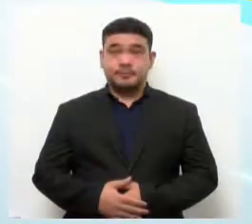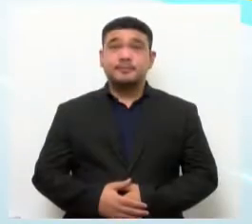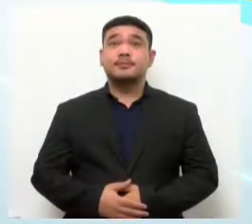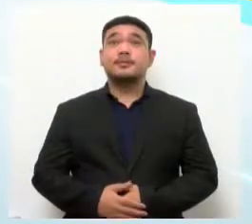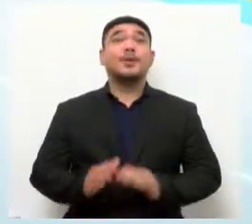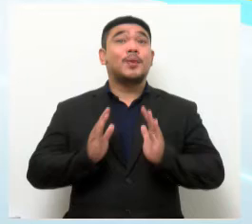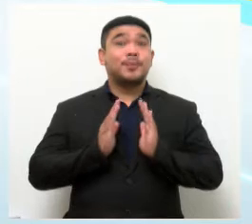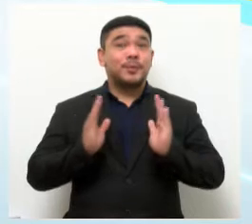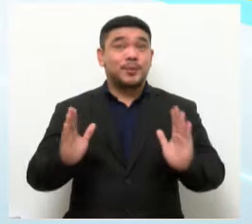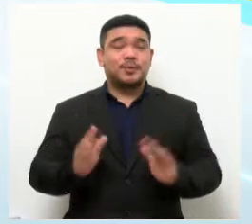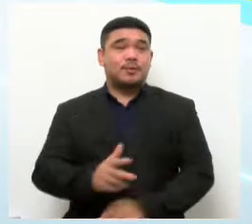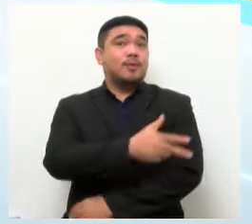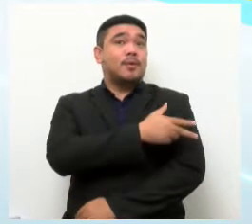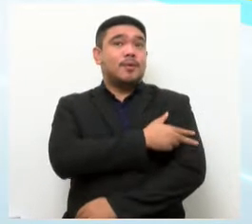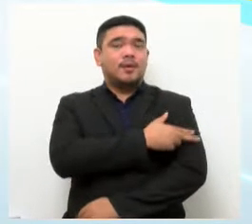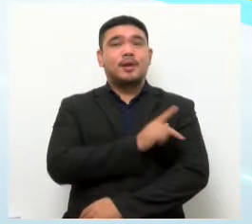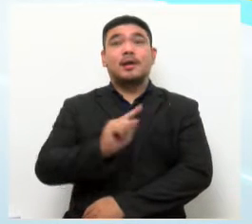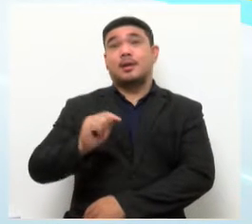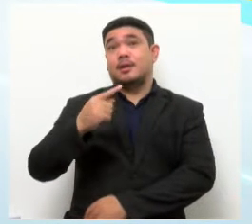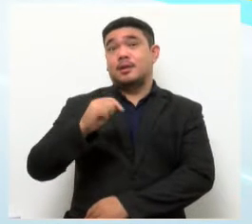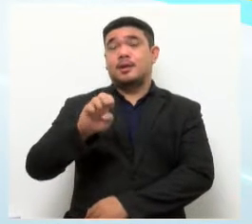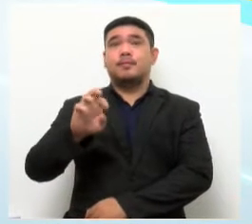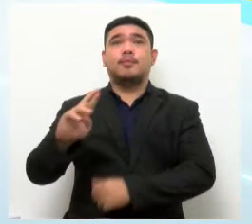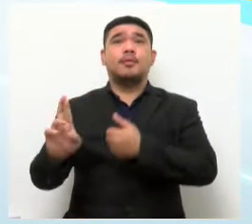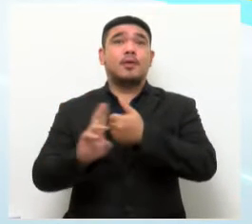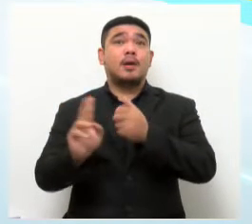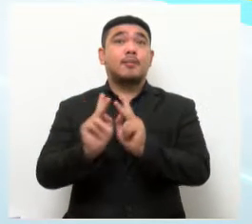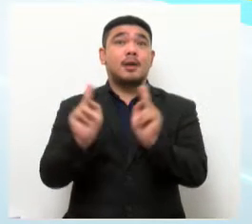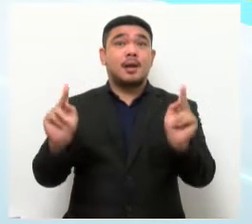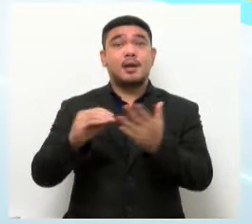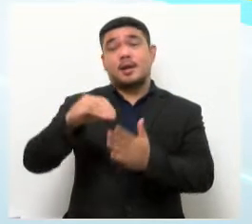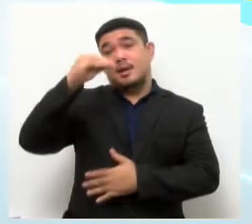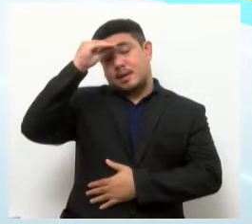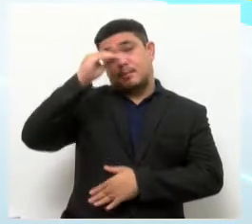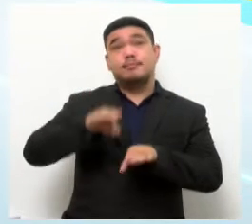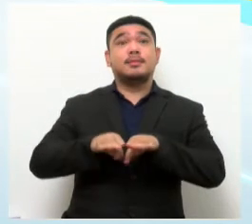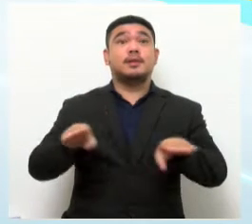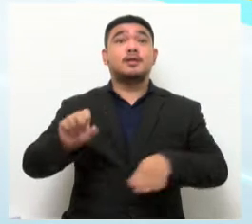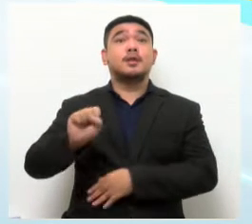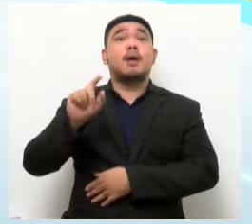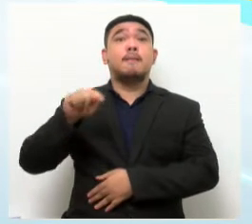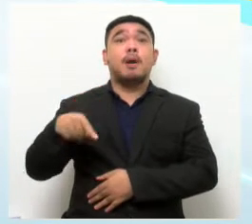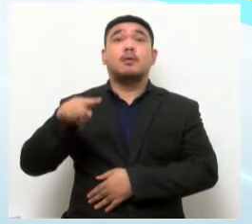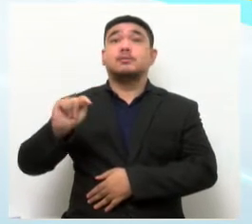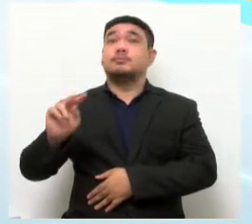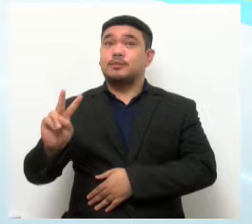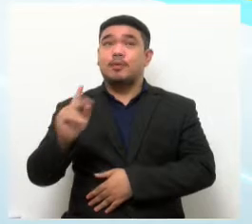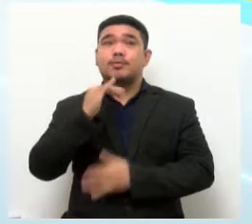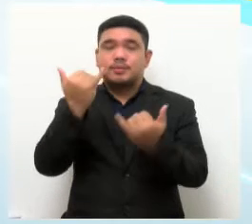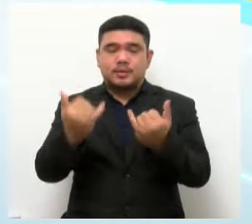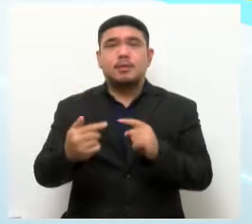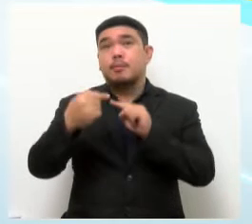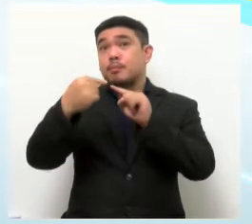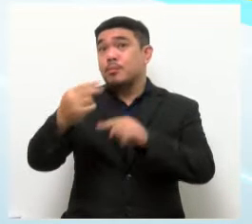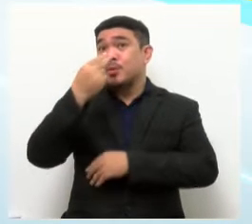ขอขอบคุณนะคะท่านดร.เกตทิพย์สุภาวณิชค่ะท่านรองเลขาธิการคณะกรรมการการศึกษาขั้นพื้นฐานนะคะที่ได้พาเราไป